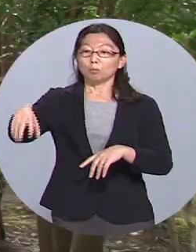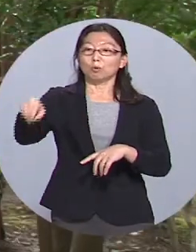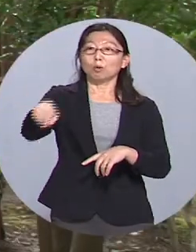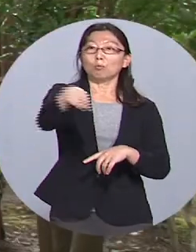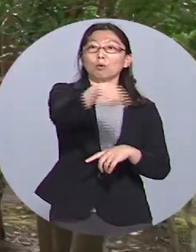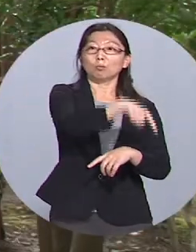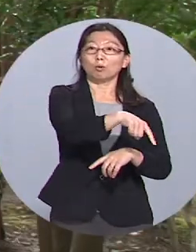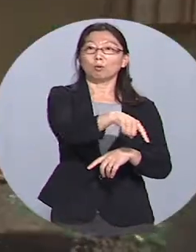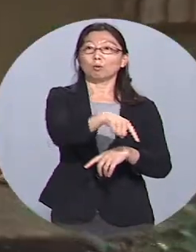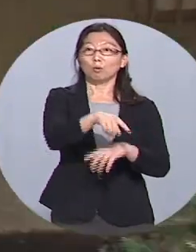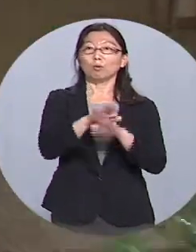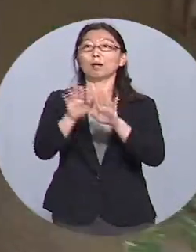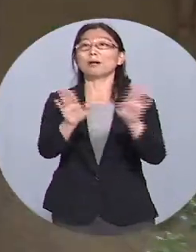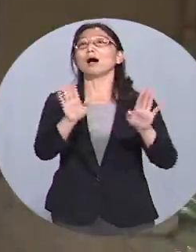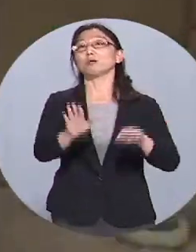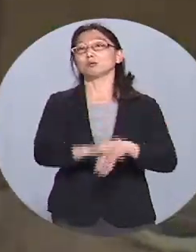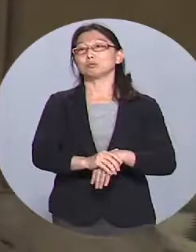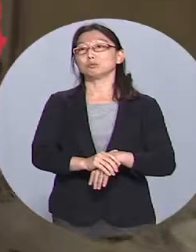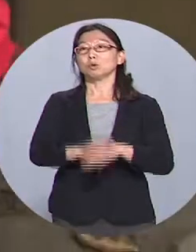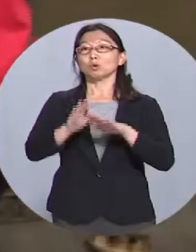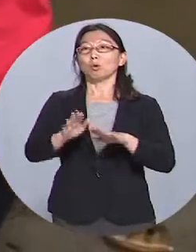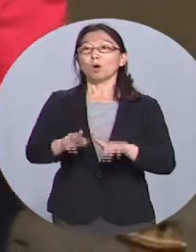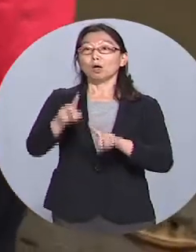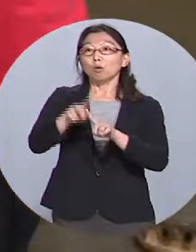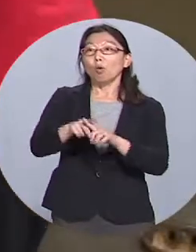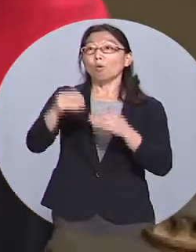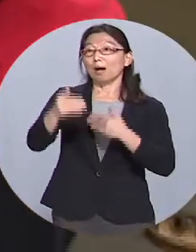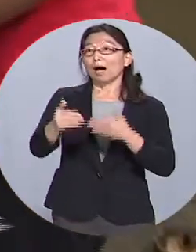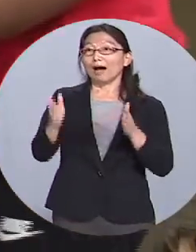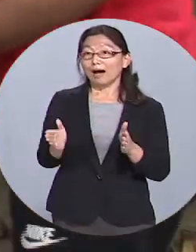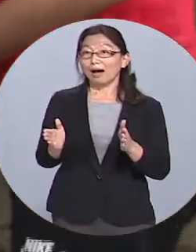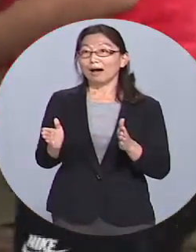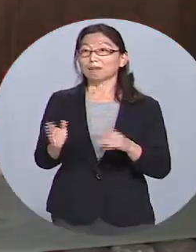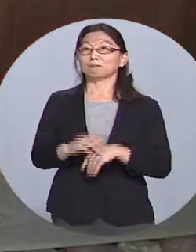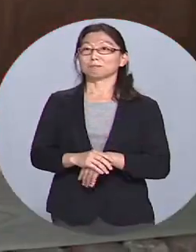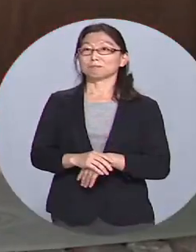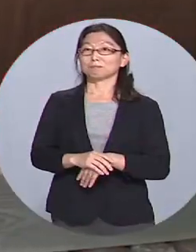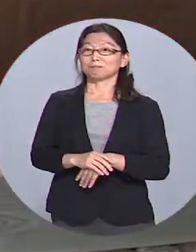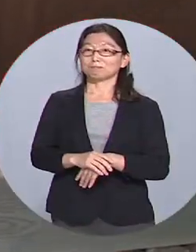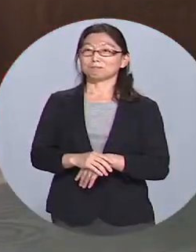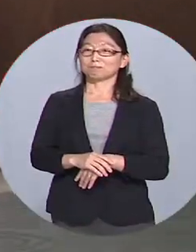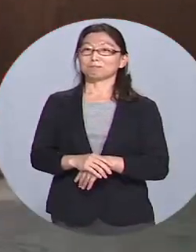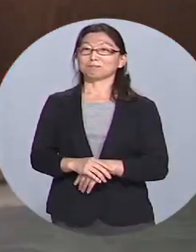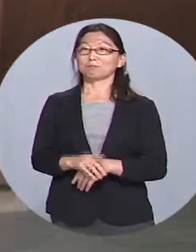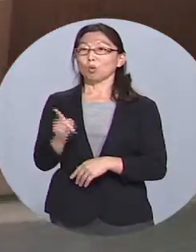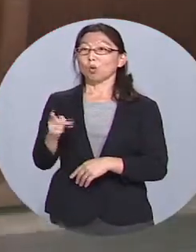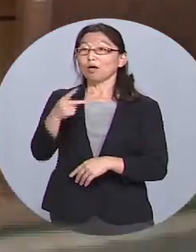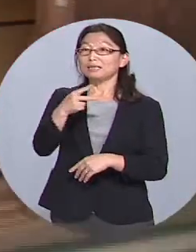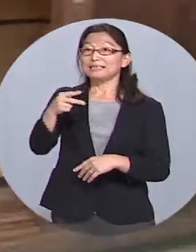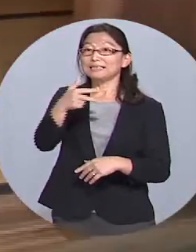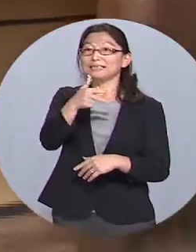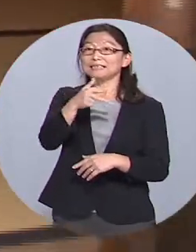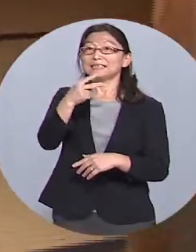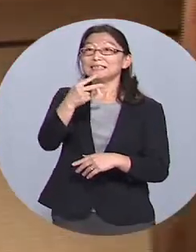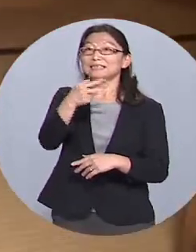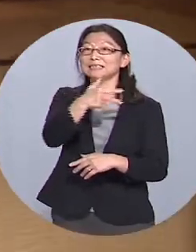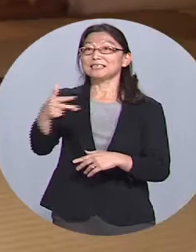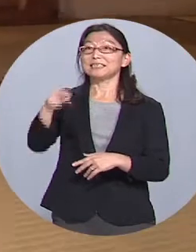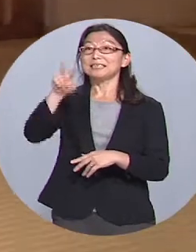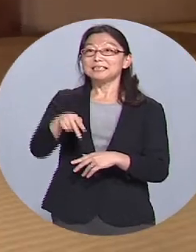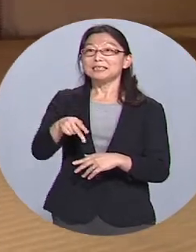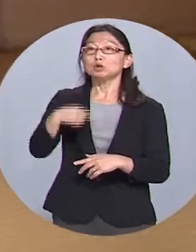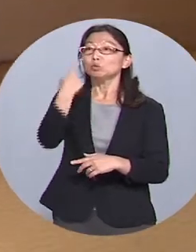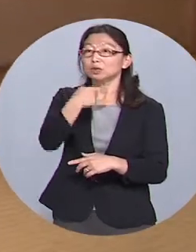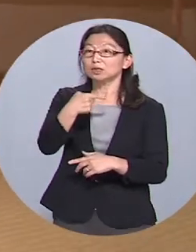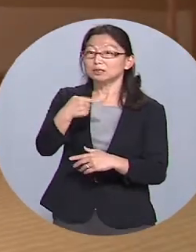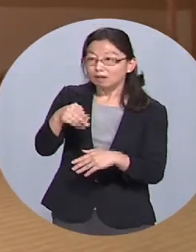寮駒です。 これが入り口のにじり口というところになります。 にじり口、 はい、 こんな本格的なお茶会は初め